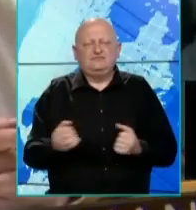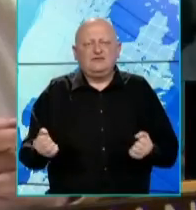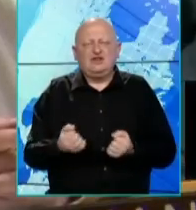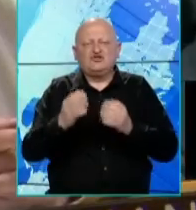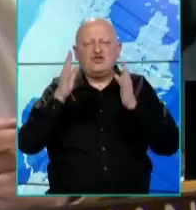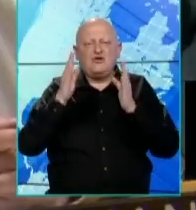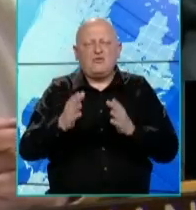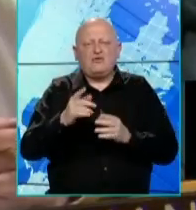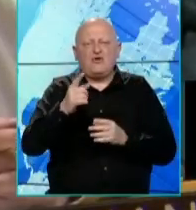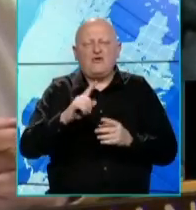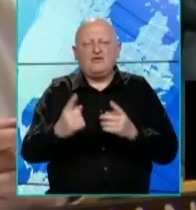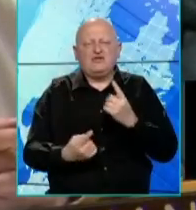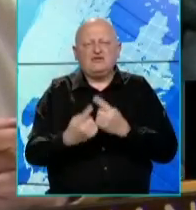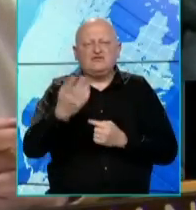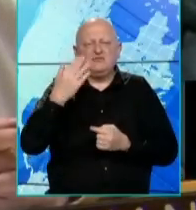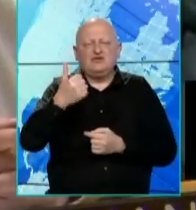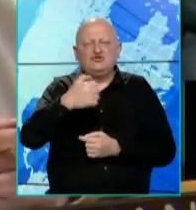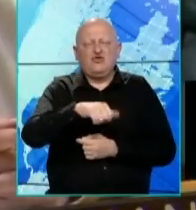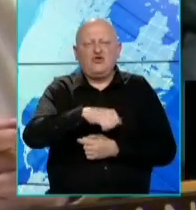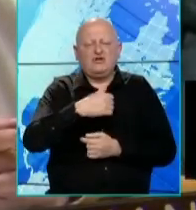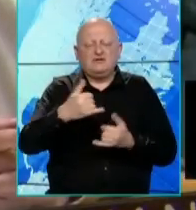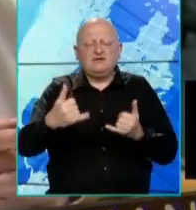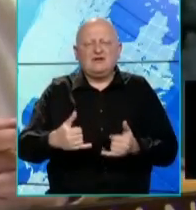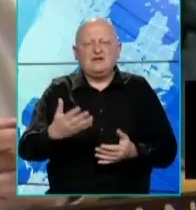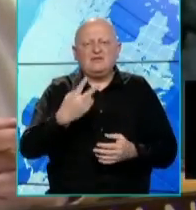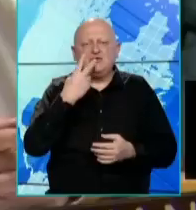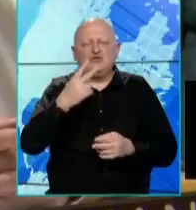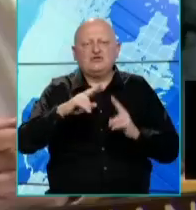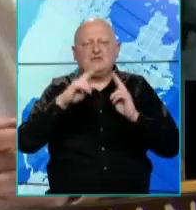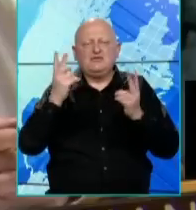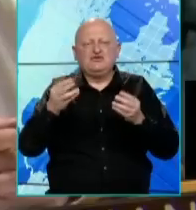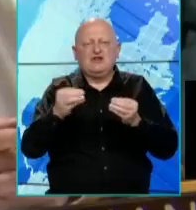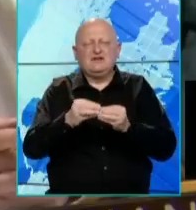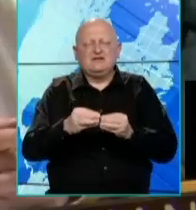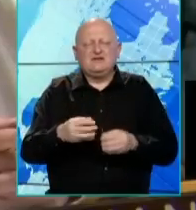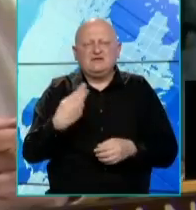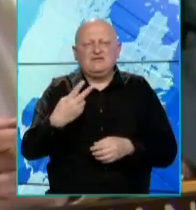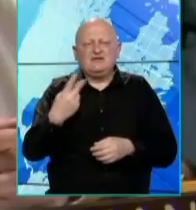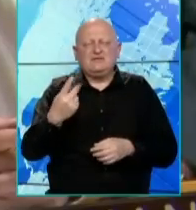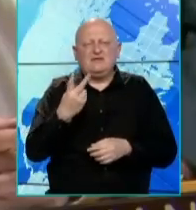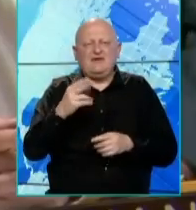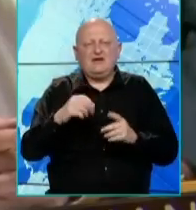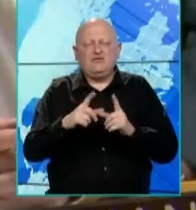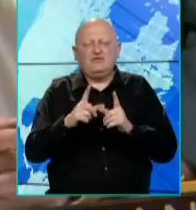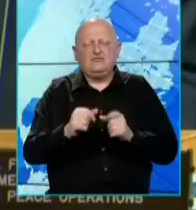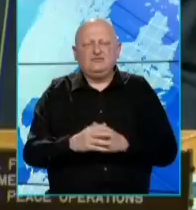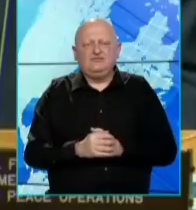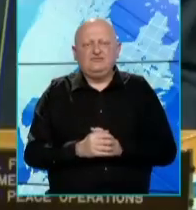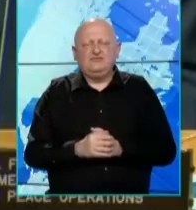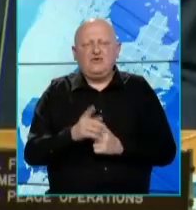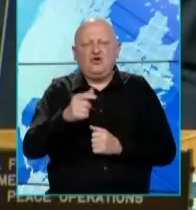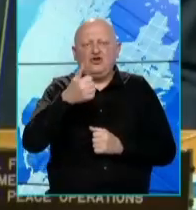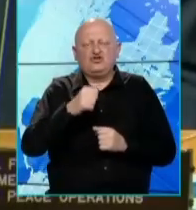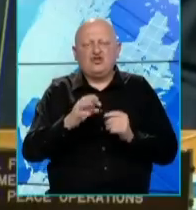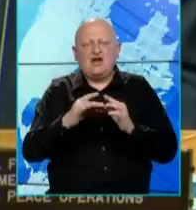Teško je povjerovati da se ovo ne dešava prije stotinu godina, već danas, pred očima međunarodne zajednice u 21. stoljeću. Ono